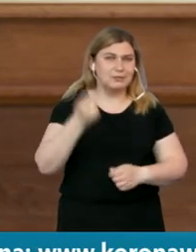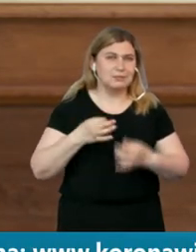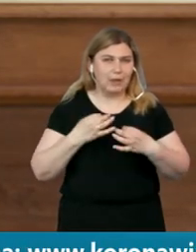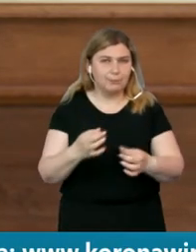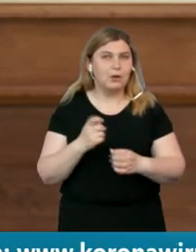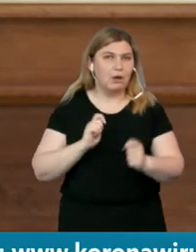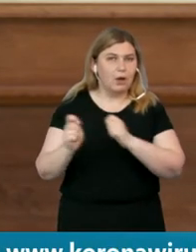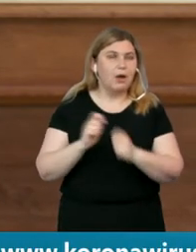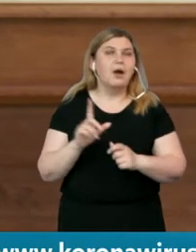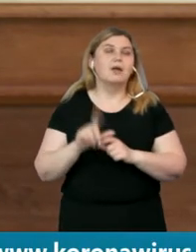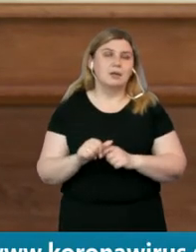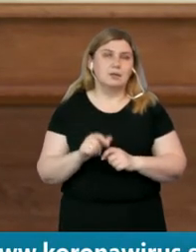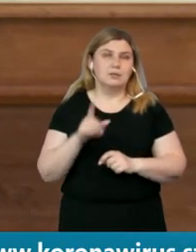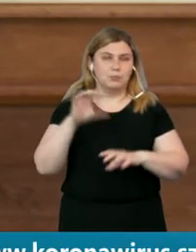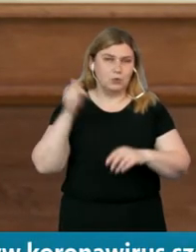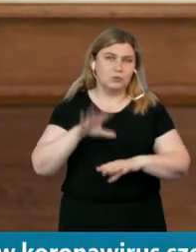musimy przetrwać.